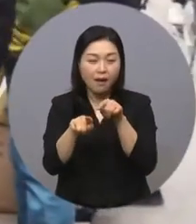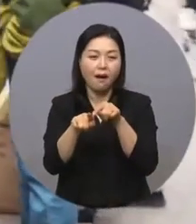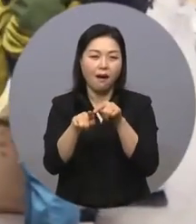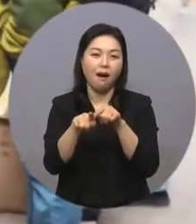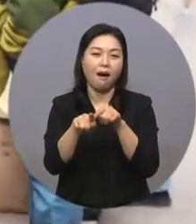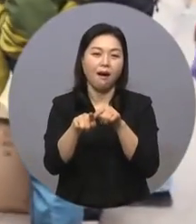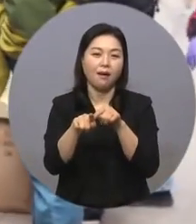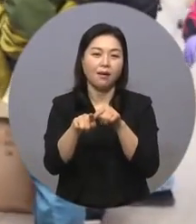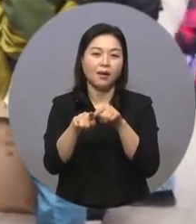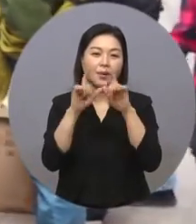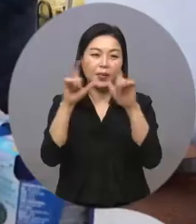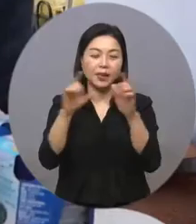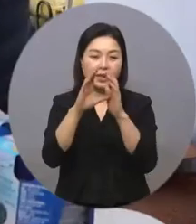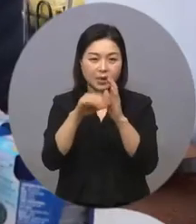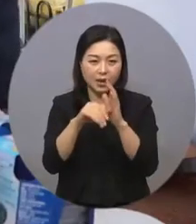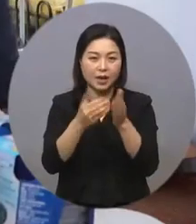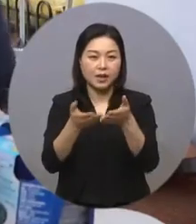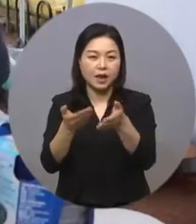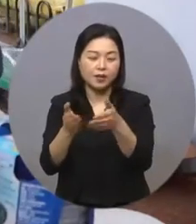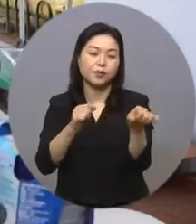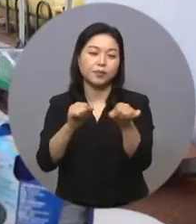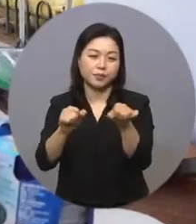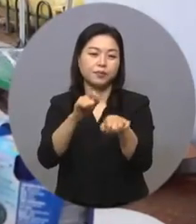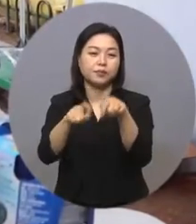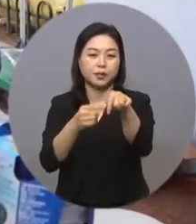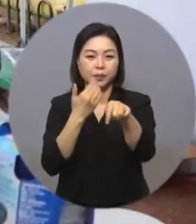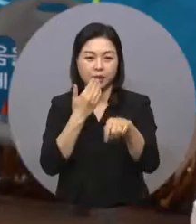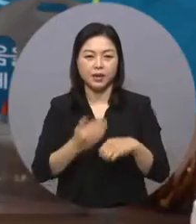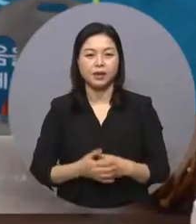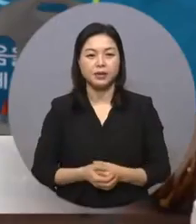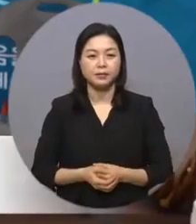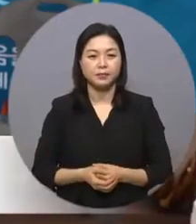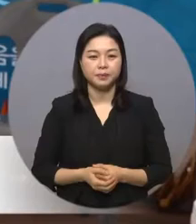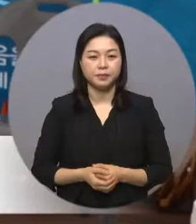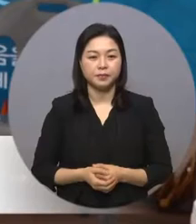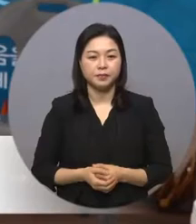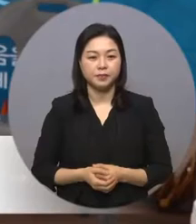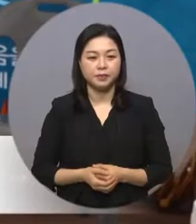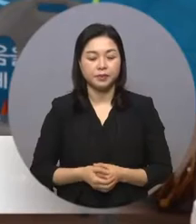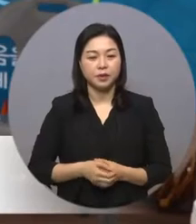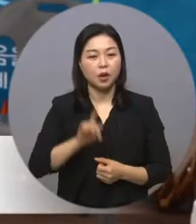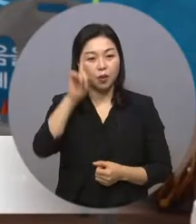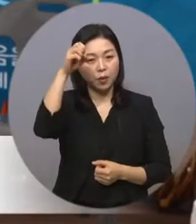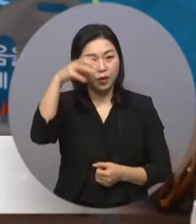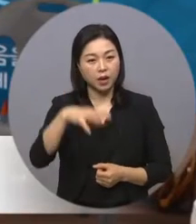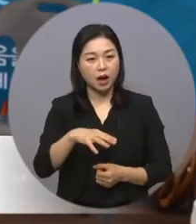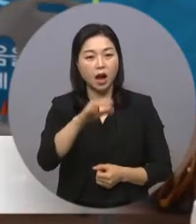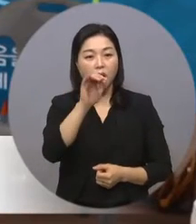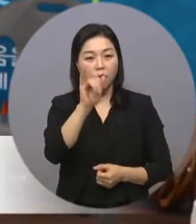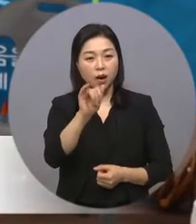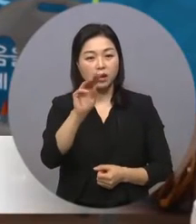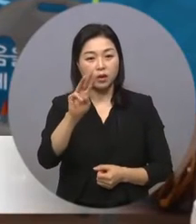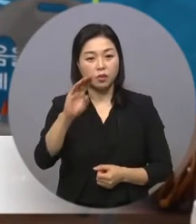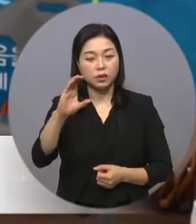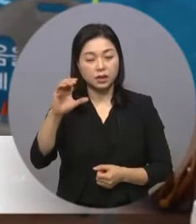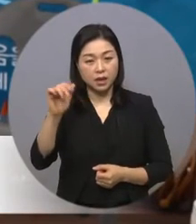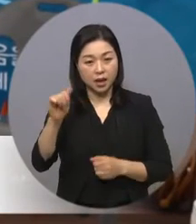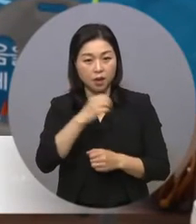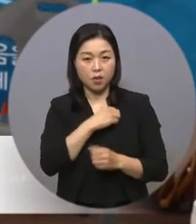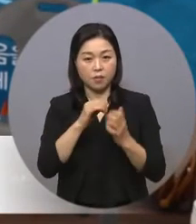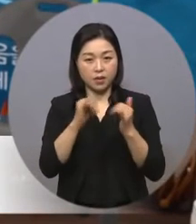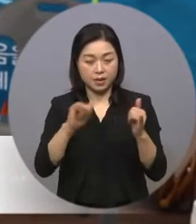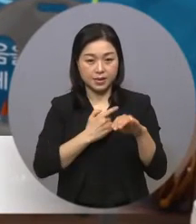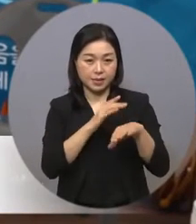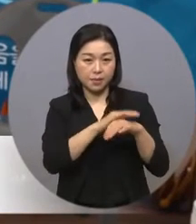올해도 어김없는 나눔을 실천할 수 있었습니다. 우리 고양 YWCA 회원들이 손수 만들어주신